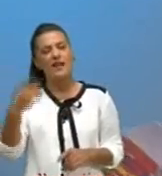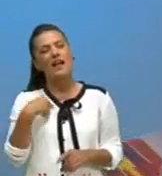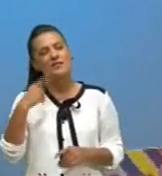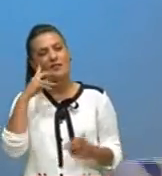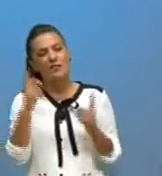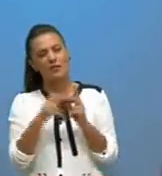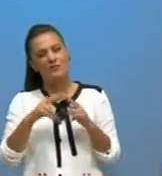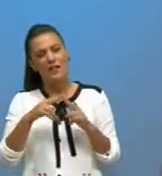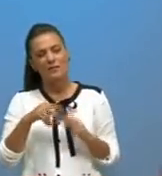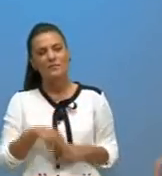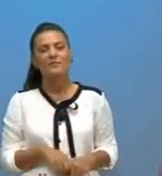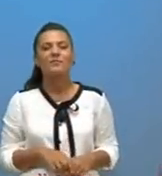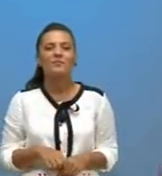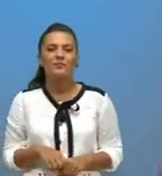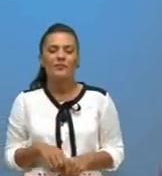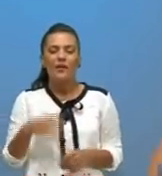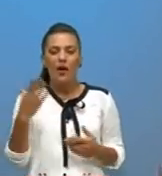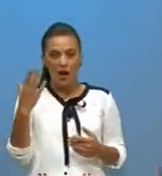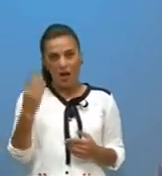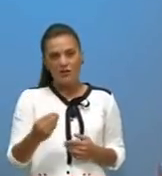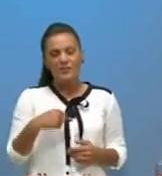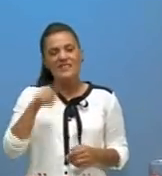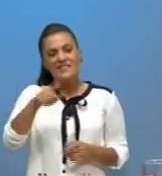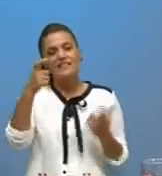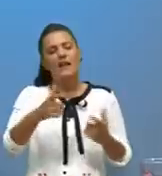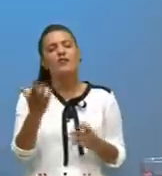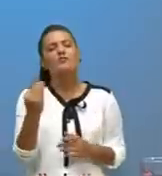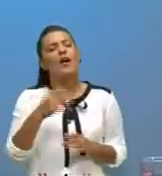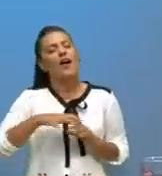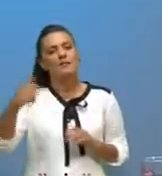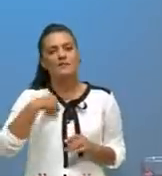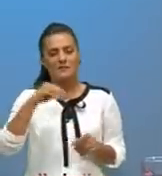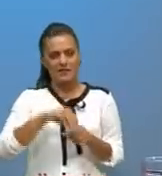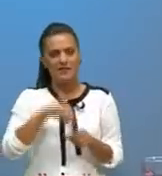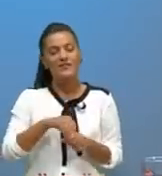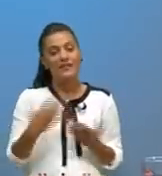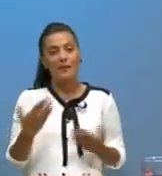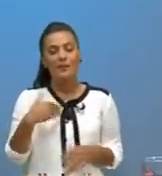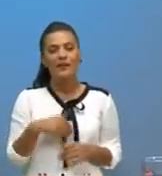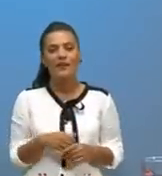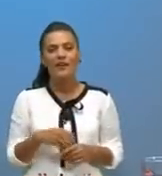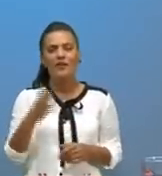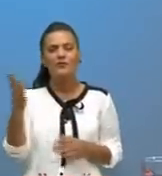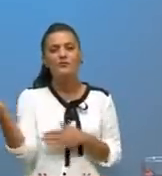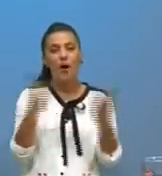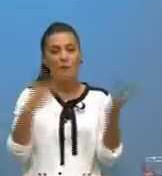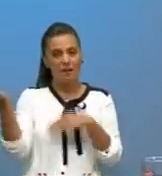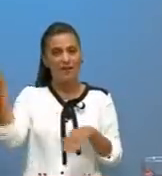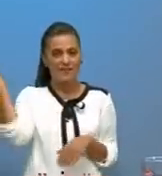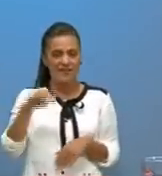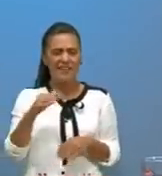görüşelim. Alınmayın. Evet, alınmayın. Sarmet. Olur mu? Sizin yeriniz apayrı bizim için. Şimdi tabii sonbahar